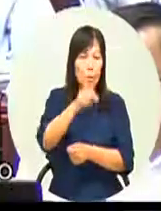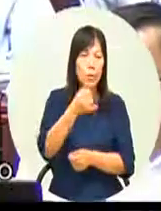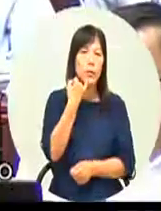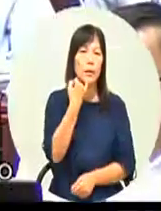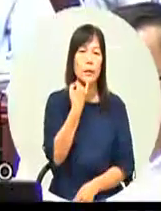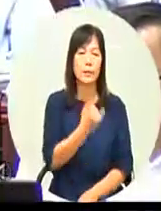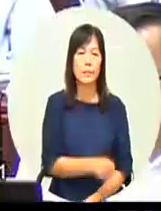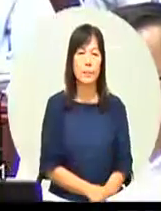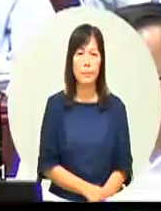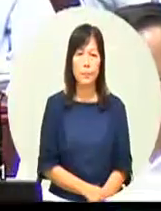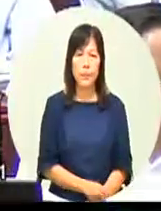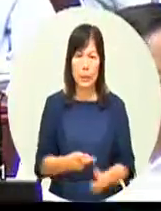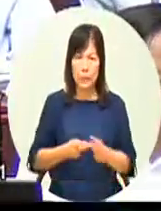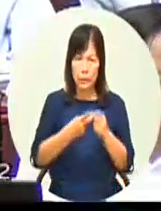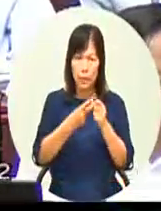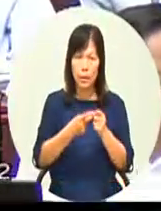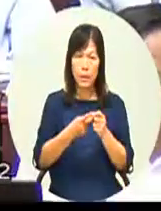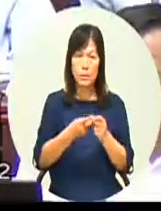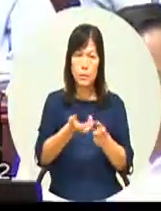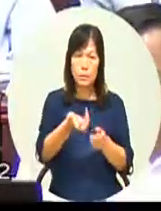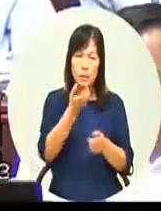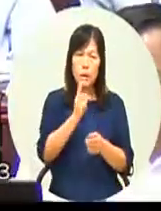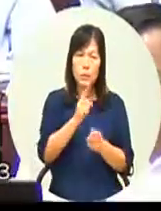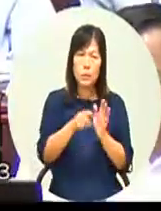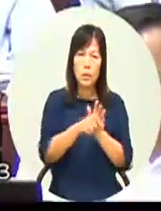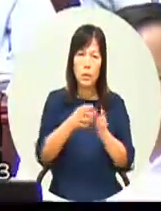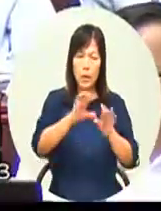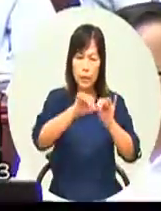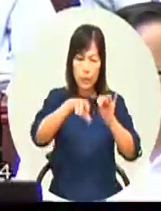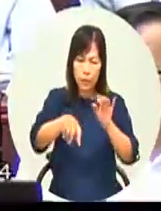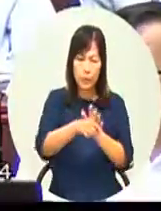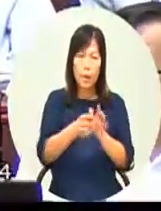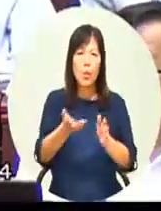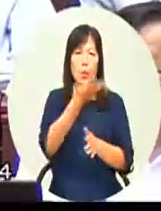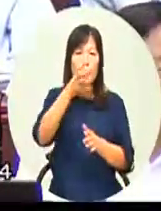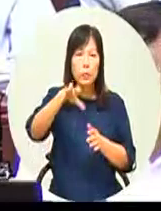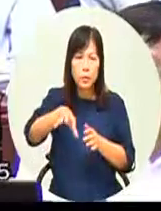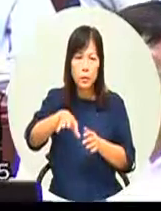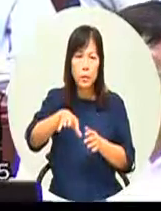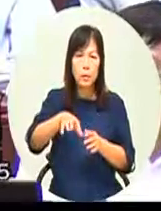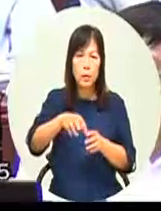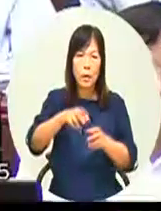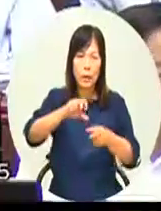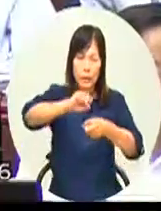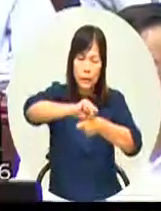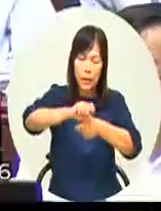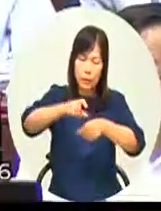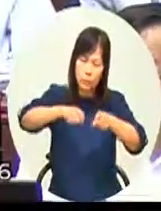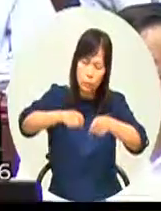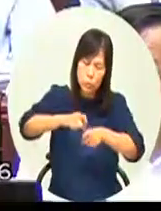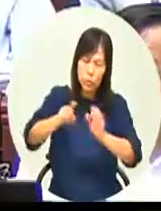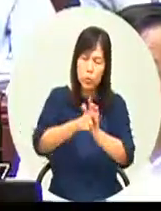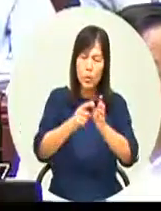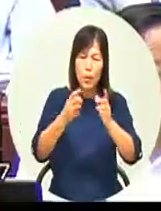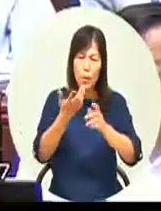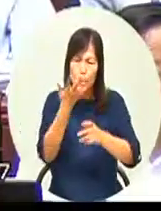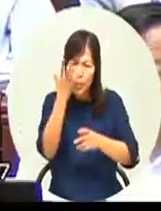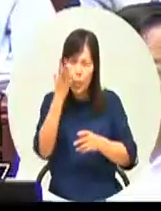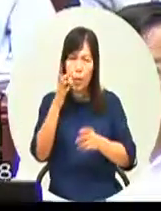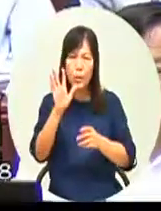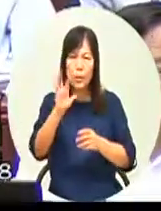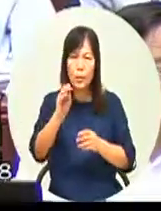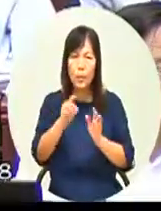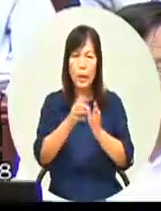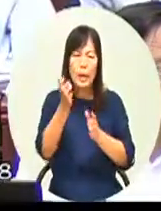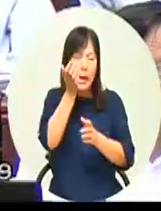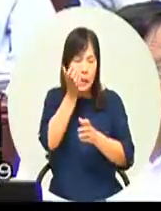分呢，就是刚刚议员有提到我们这个地方的景点加持的这个计划，就是说有没有什么观光的亮点。那在硬体